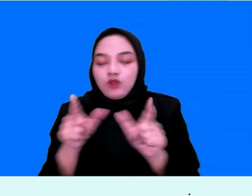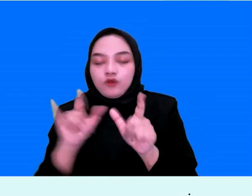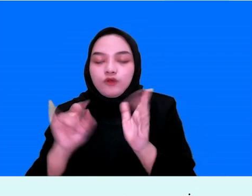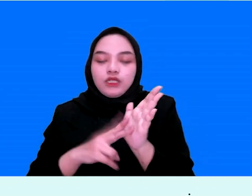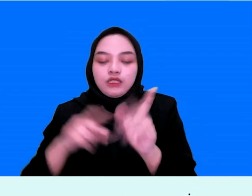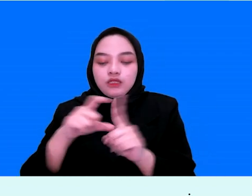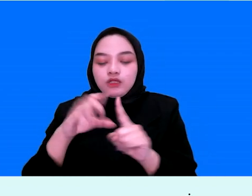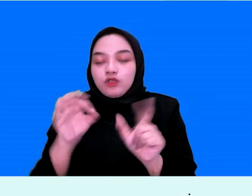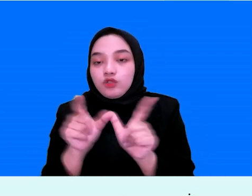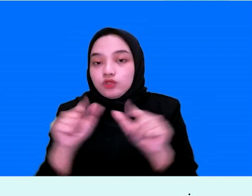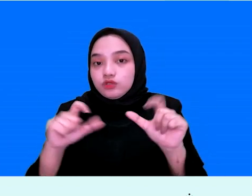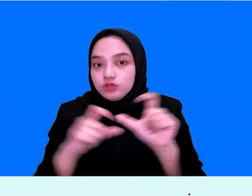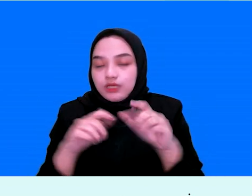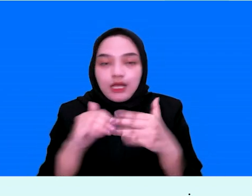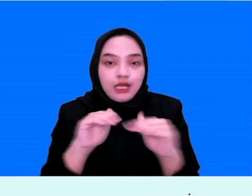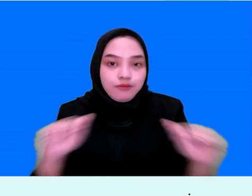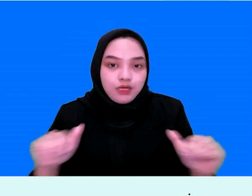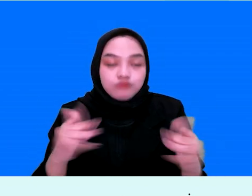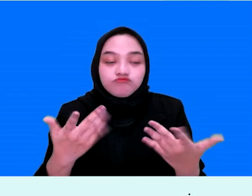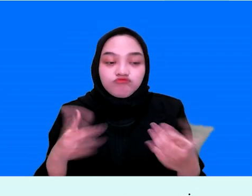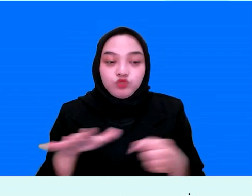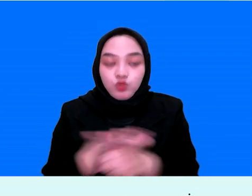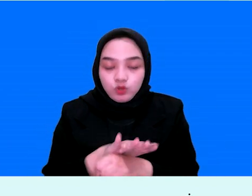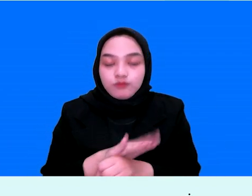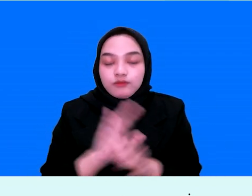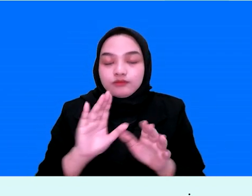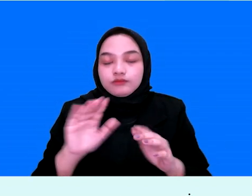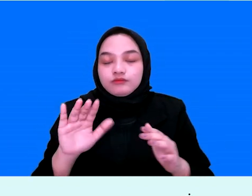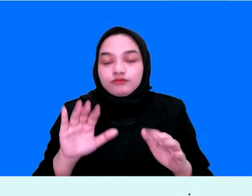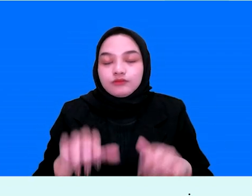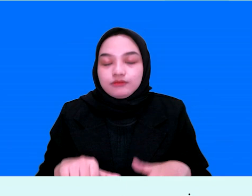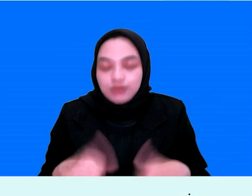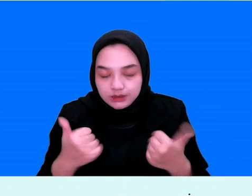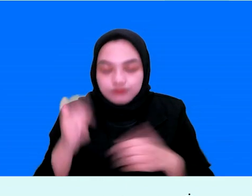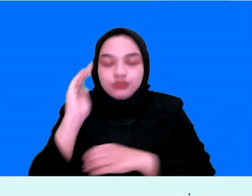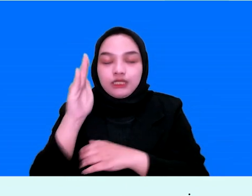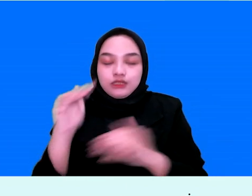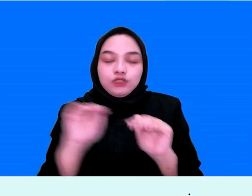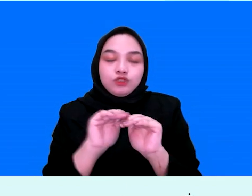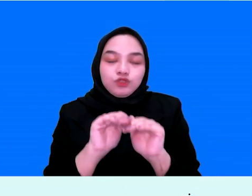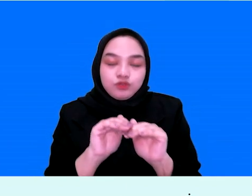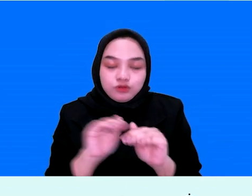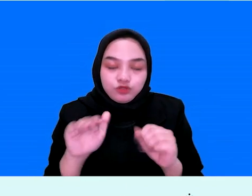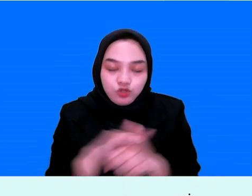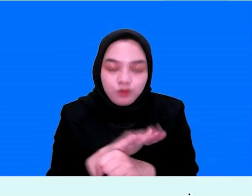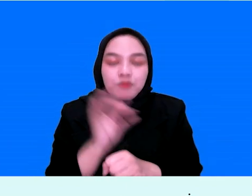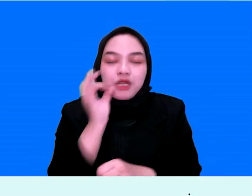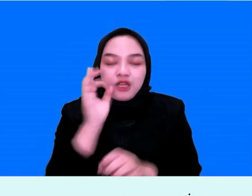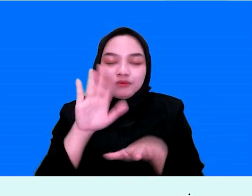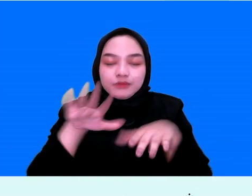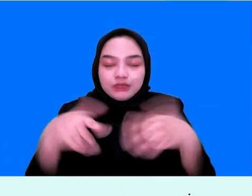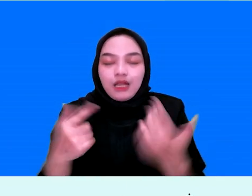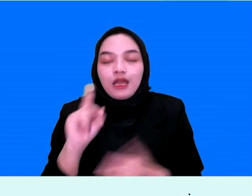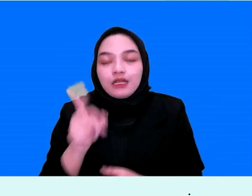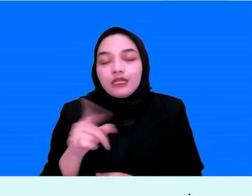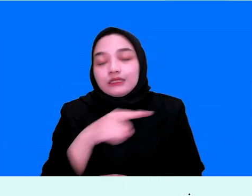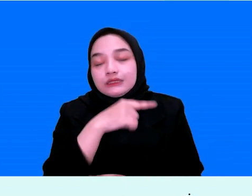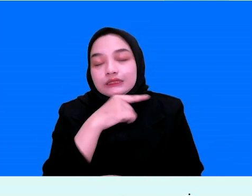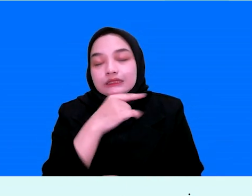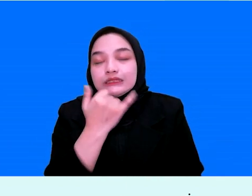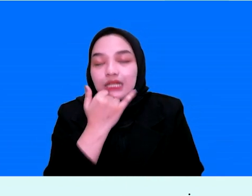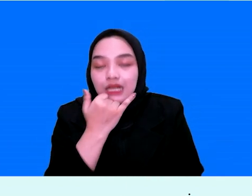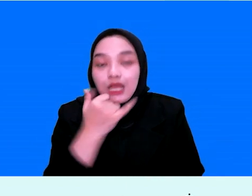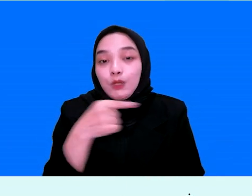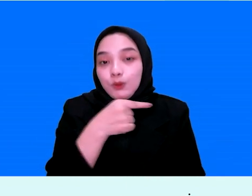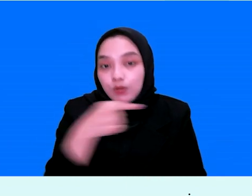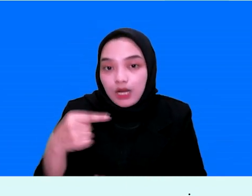Lanjut. Baik, sekian presentasi hasil audit dari kelompok 2. Kami mohon maaf apabila ada kesalahan dan